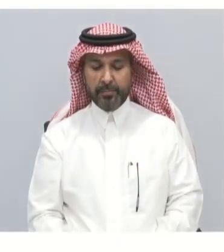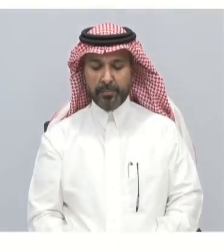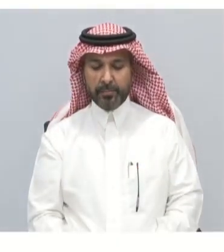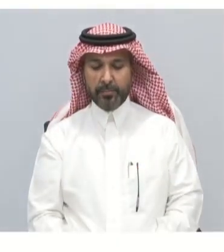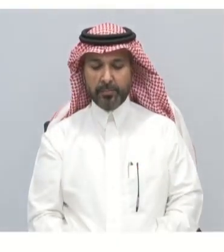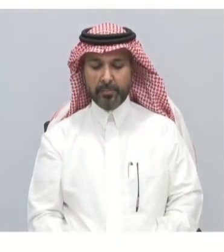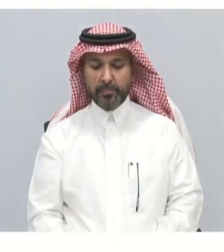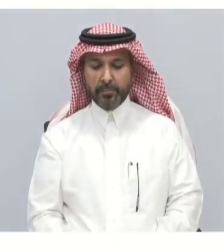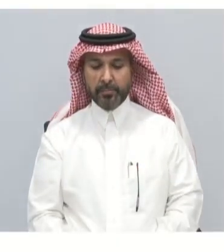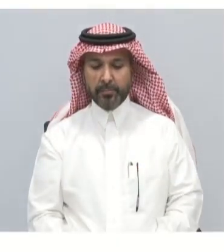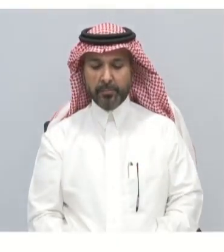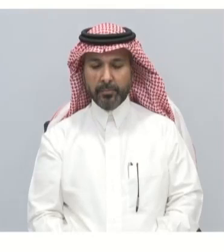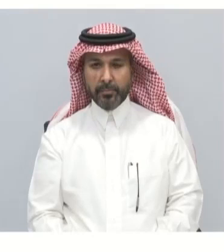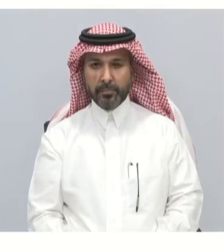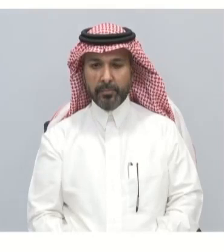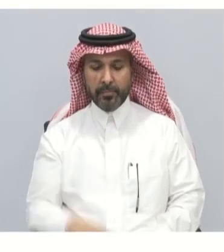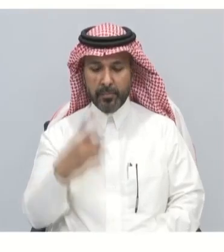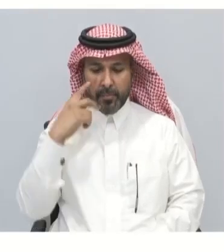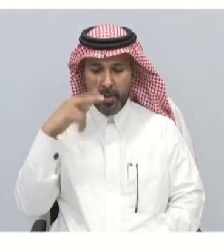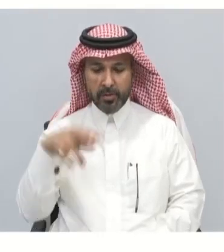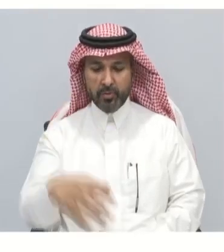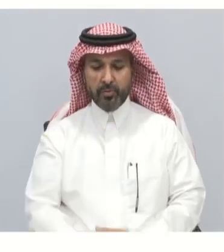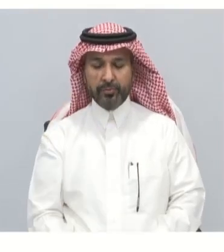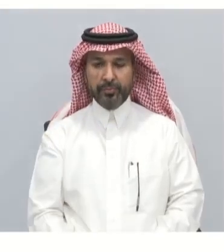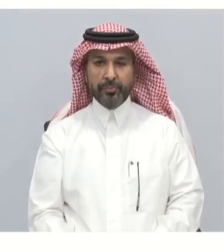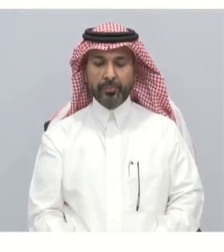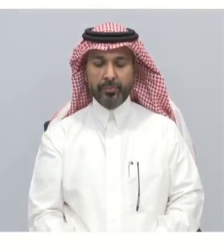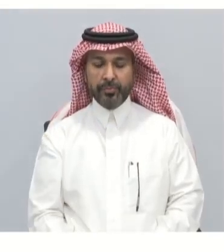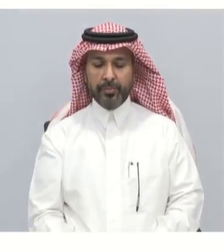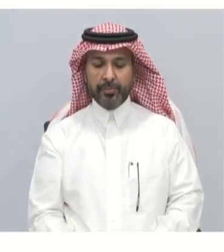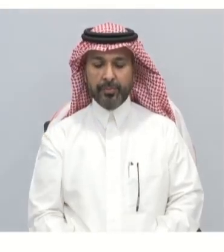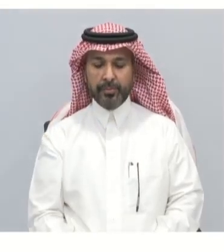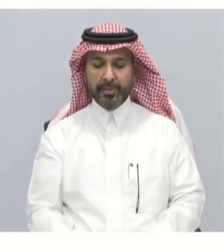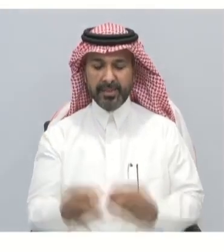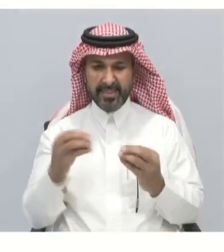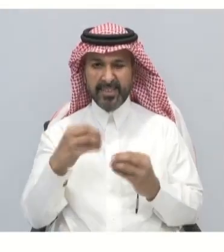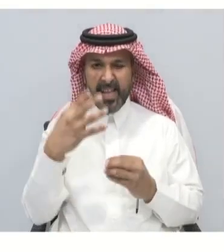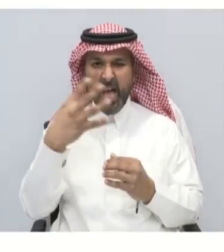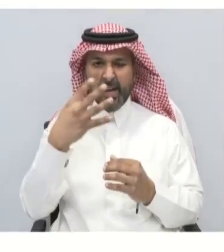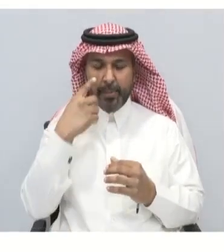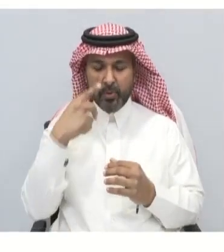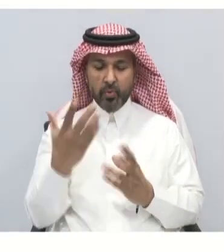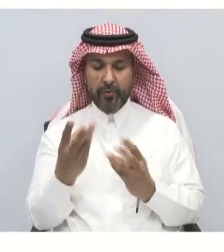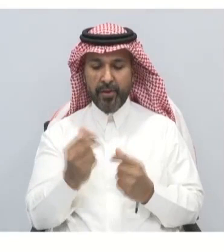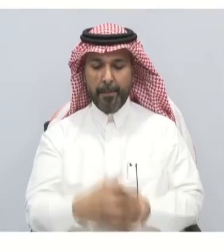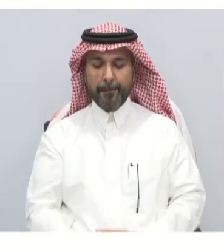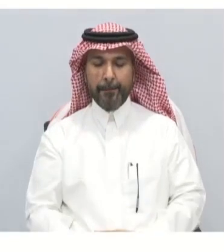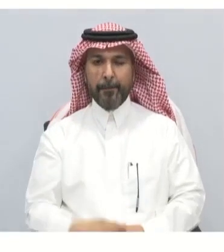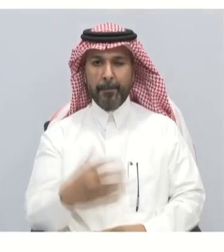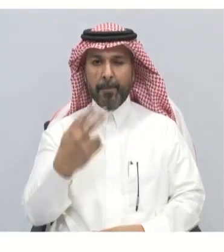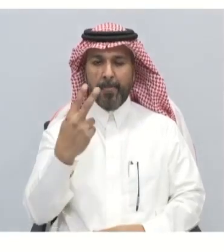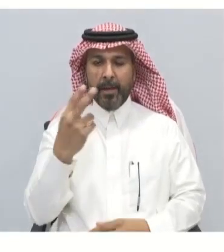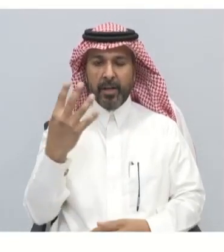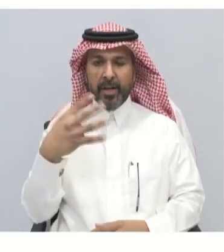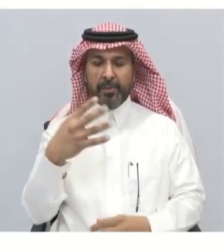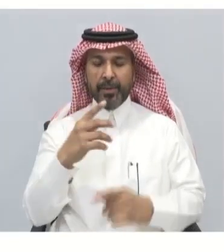راح تعطيني تقريبا 5 ريال اللي هي 4 ريال و80 هلله طيب يعني راح ناخذ 40 ورقه من نوع من